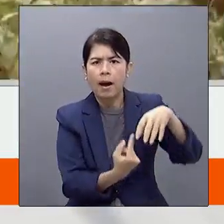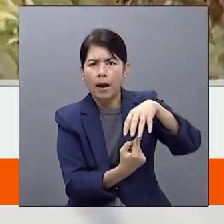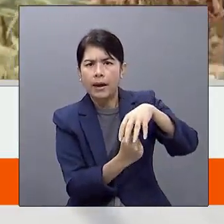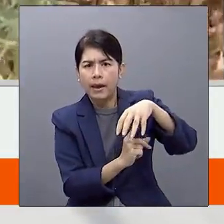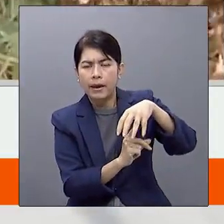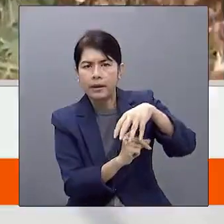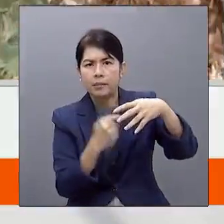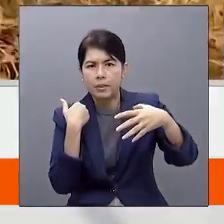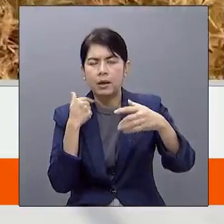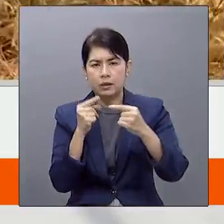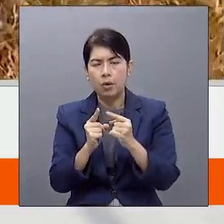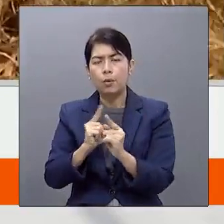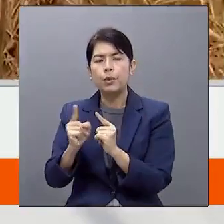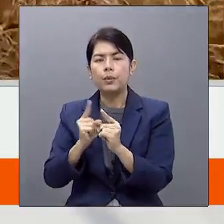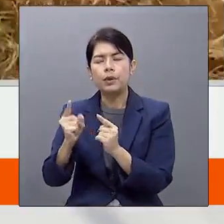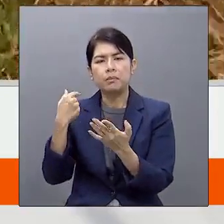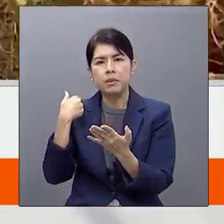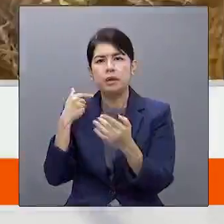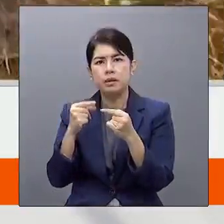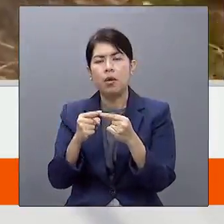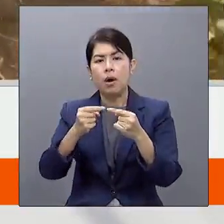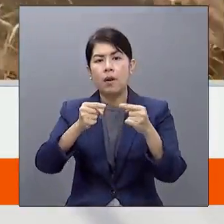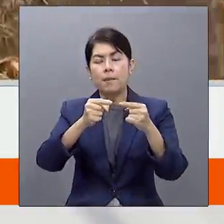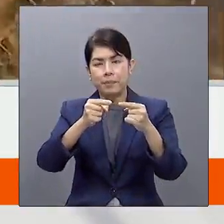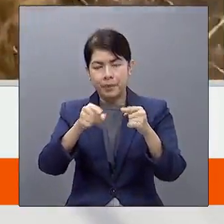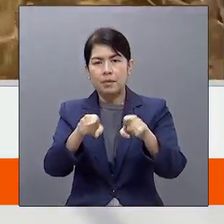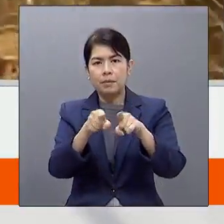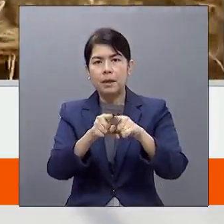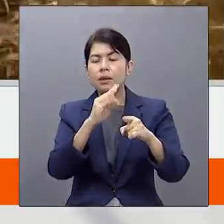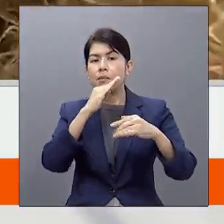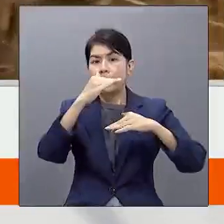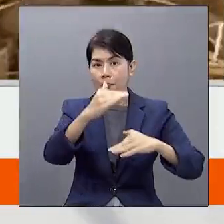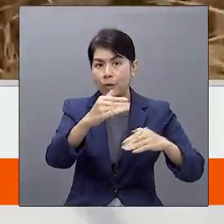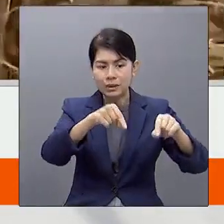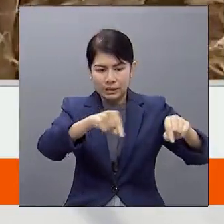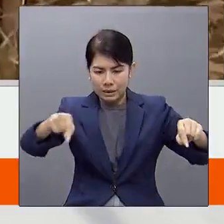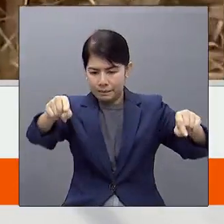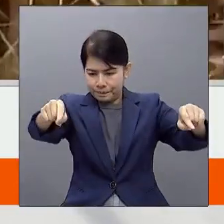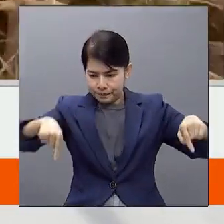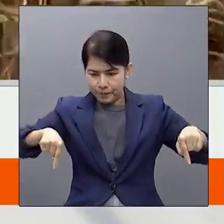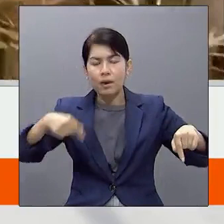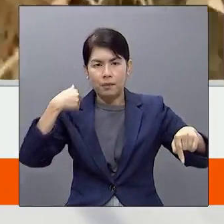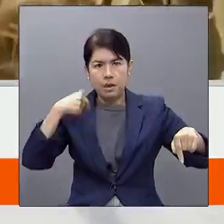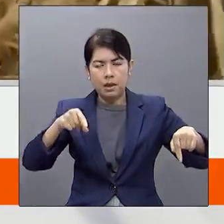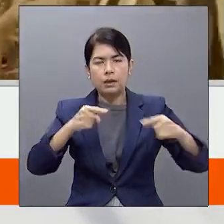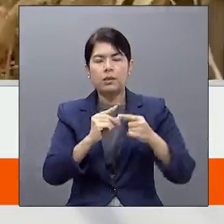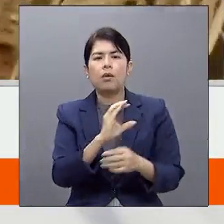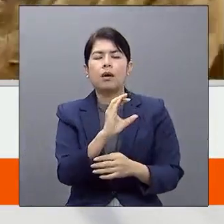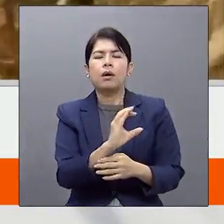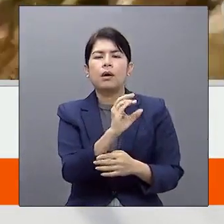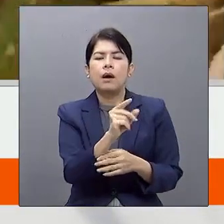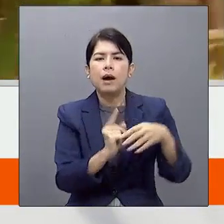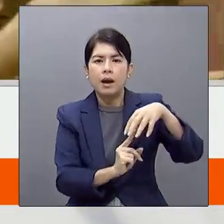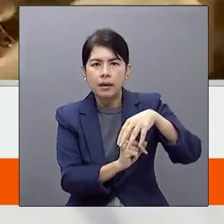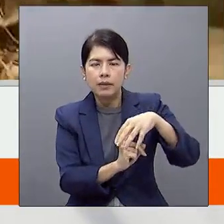คก็ได้นะต้องการพื้นที่ที่เขาดูแลและเขาเชื่อว่าถึงไม่มีเหตุถึงไม่มีเผาก็มีเหตุครับล่าสุดวันนี้ก็มีเผาอีก